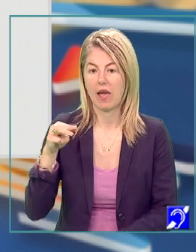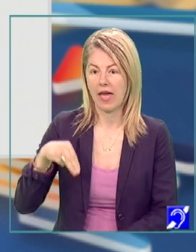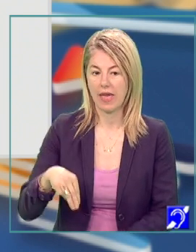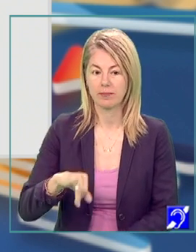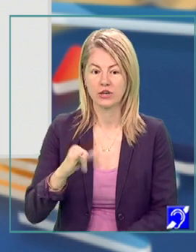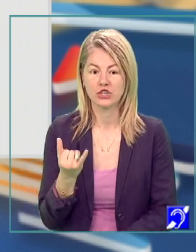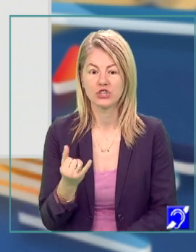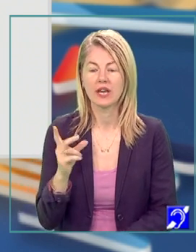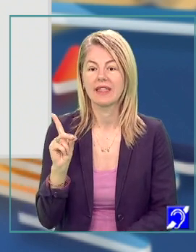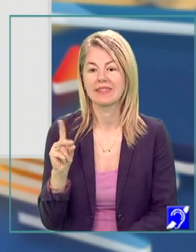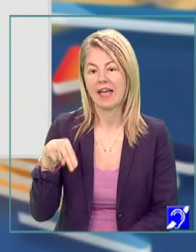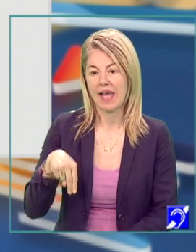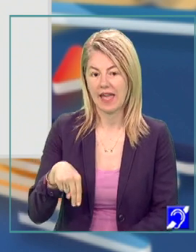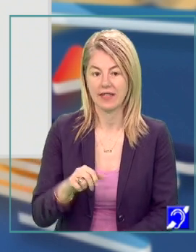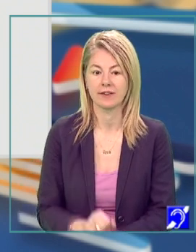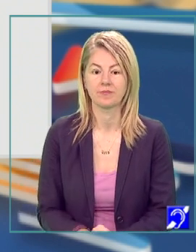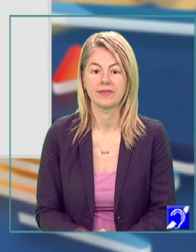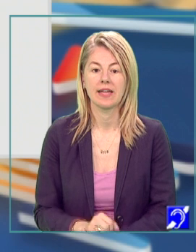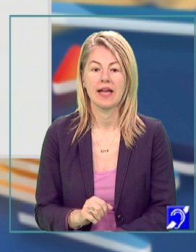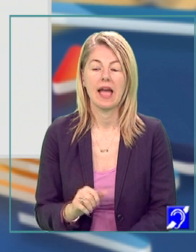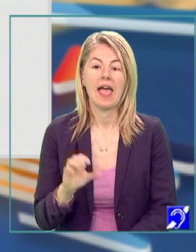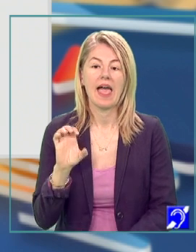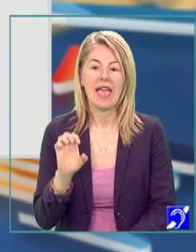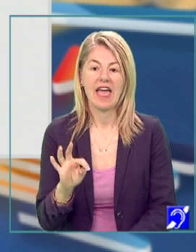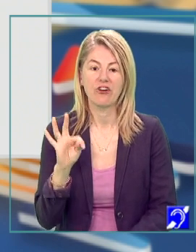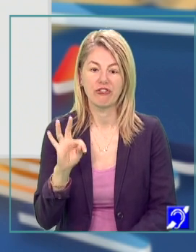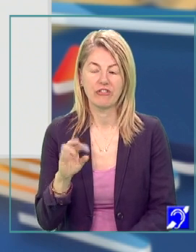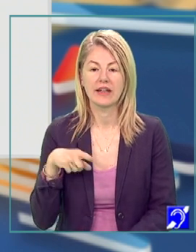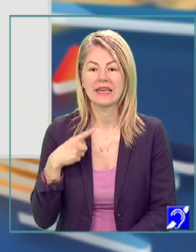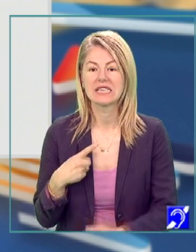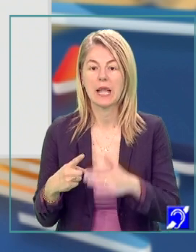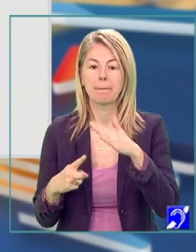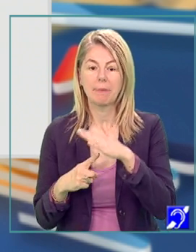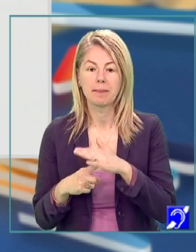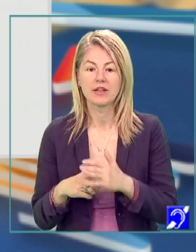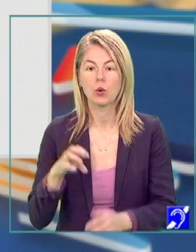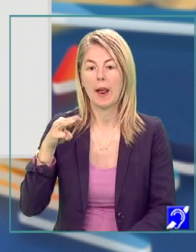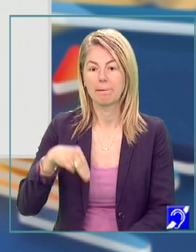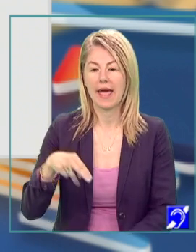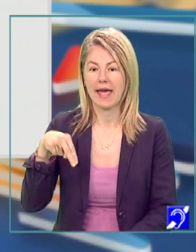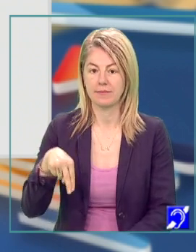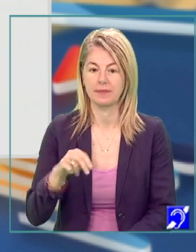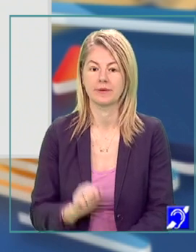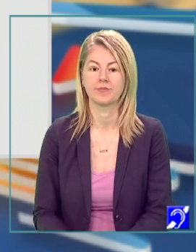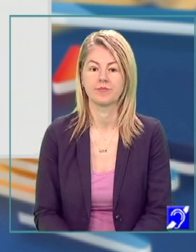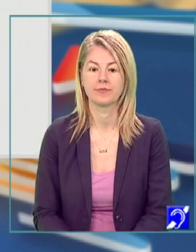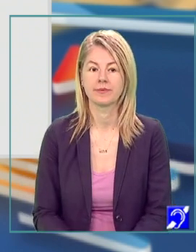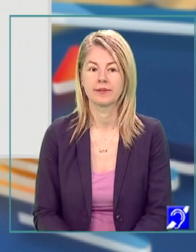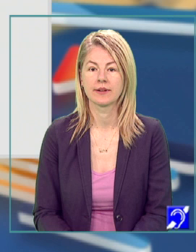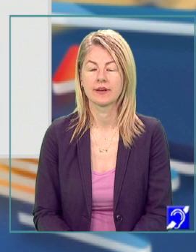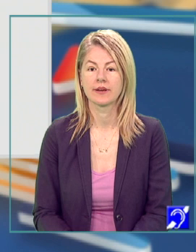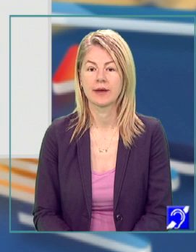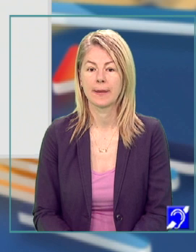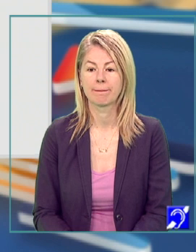BM, respectiv DN, astfel încât EF să fie perpendiculară